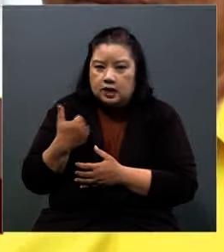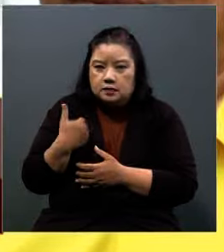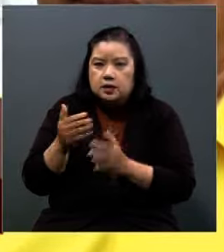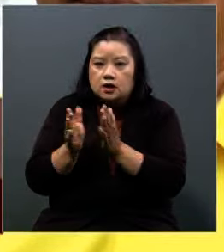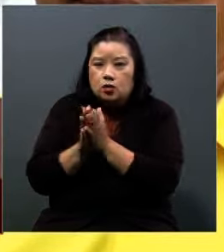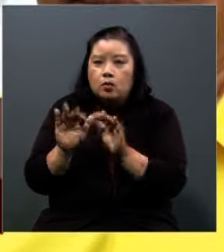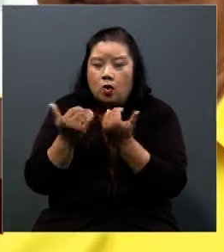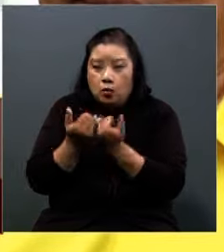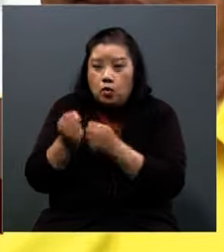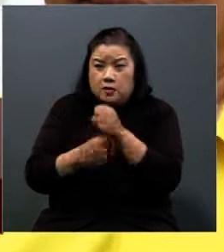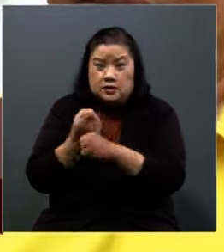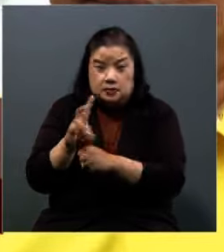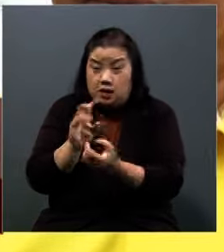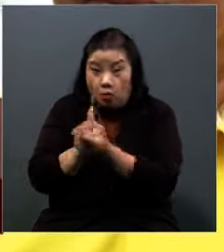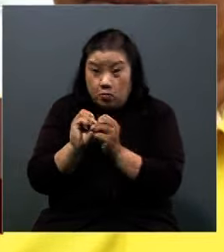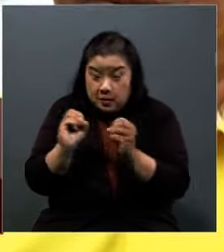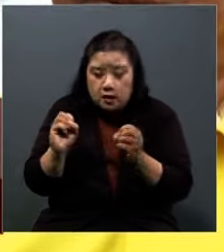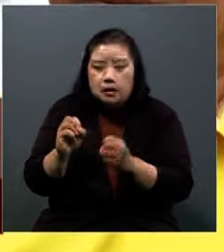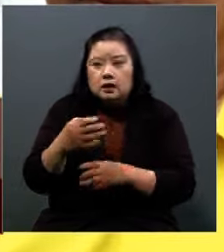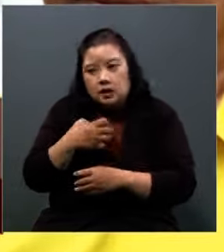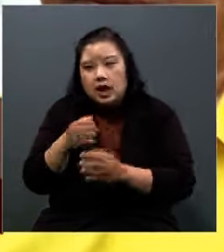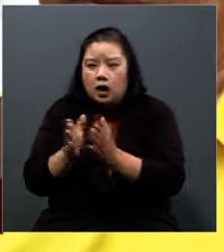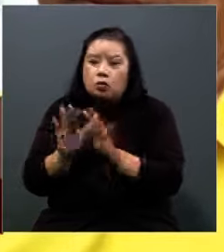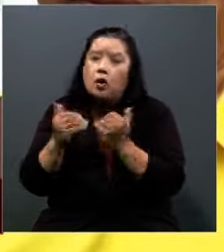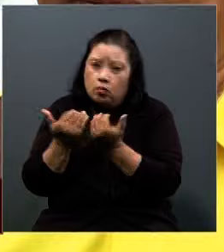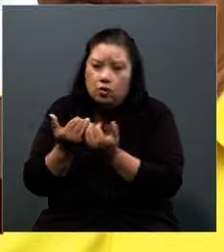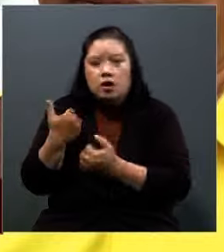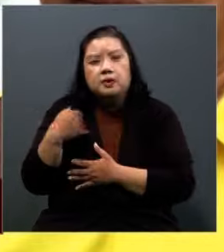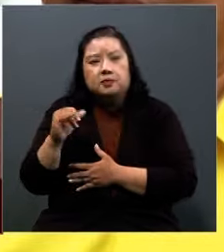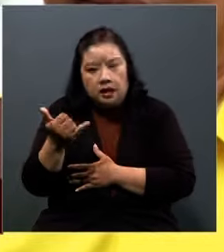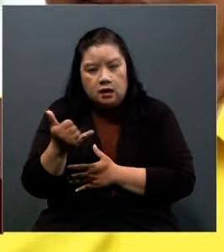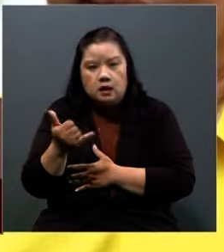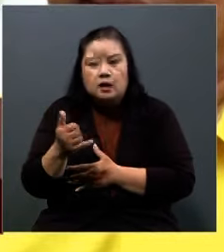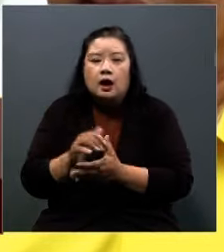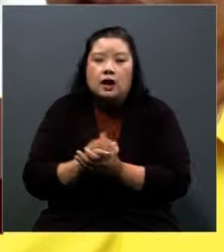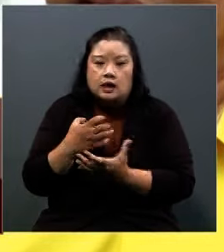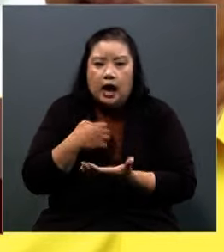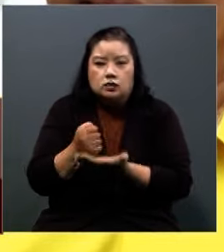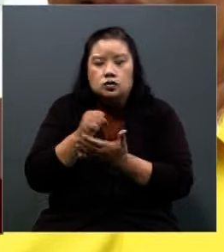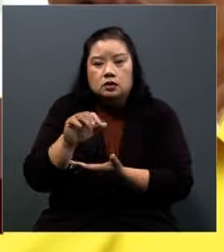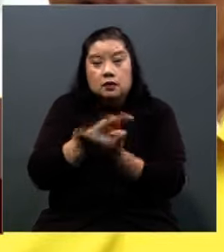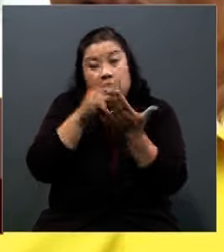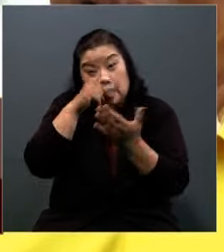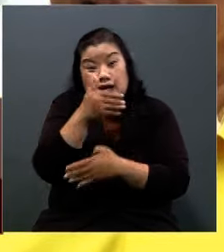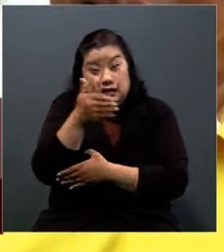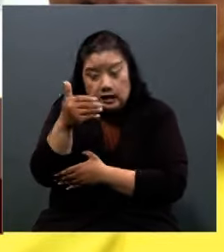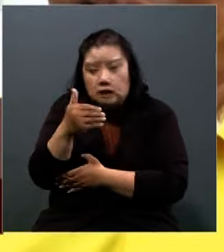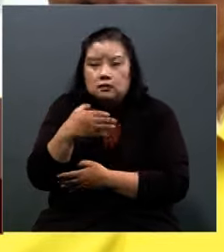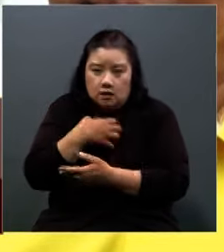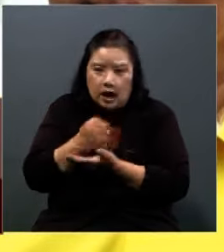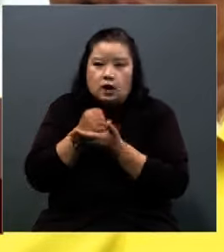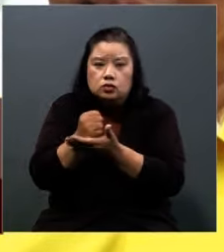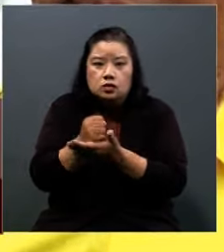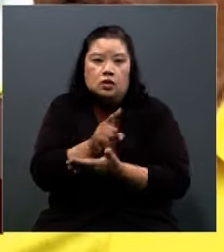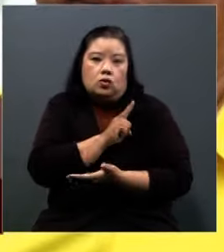อบครัว17 ปีหรือเปล่าผมไม่ทราบแต่บุคคลอย่างท่านผมก็เชื่อว่าท่านเองท่านก็อยากที่จะช่วยเหลือบ้านเมืองในบริบท